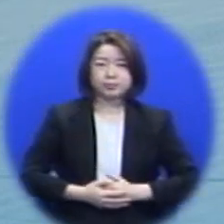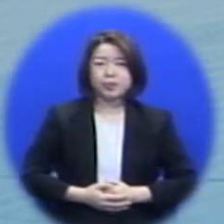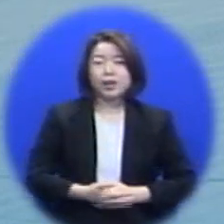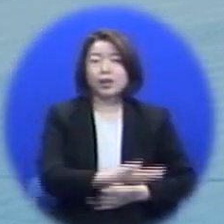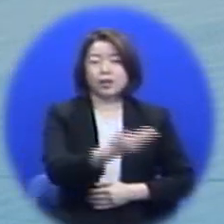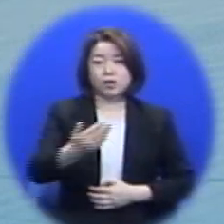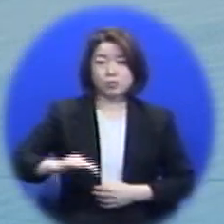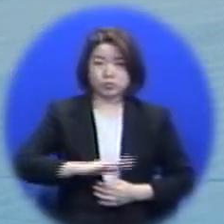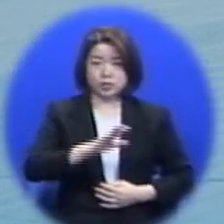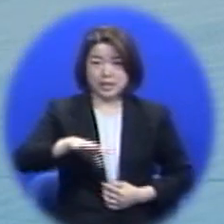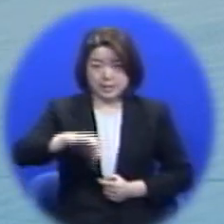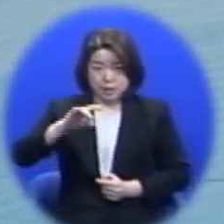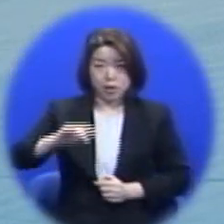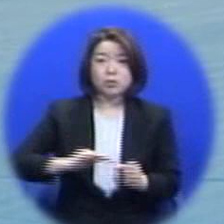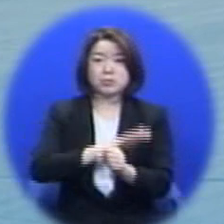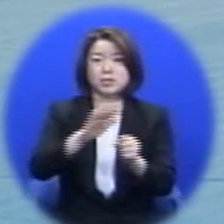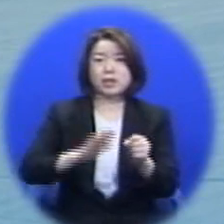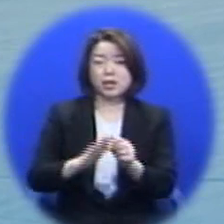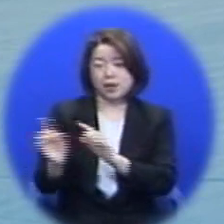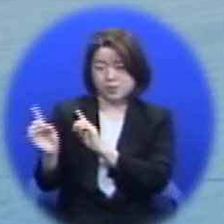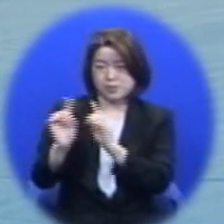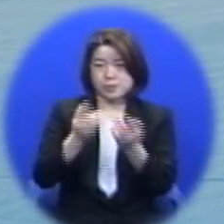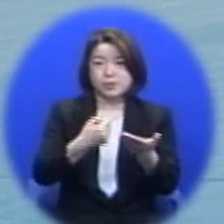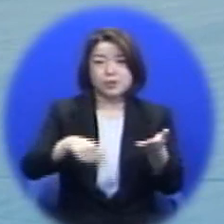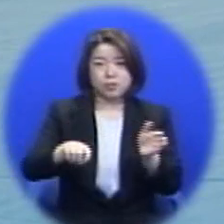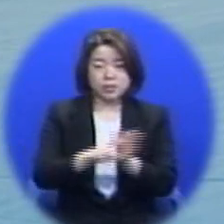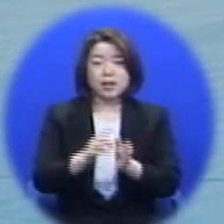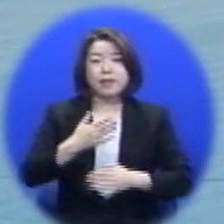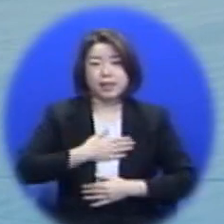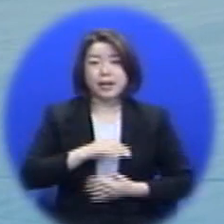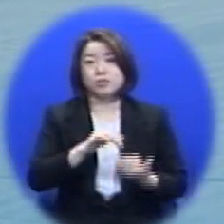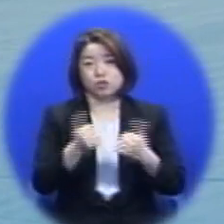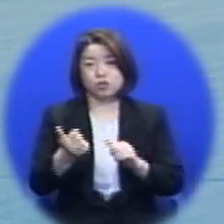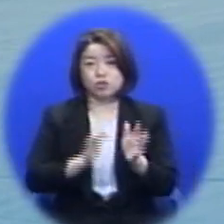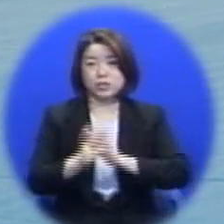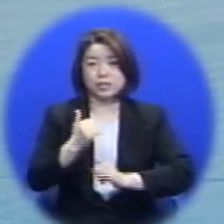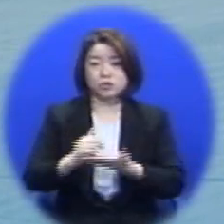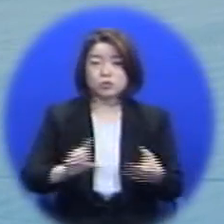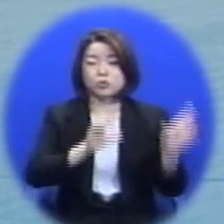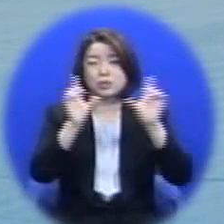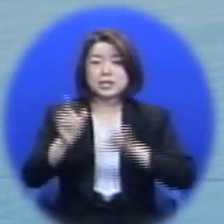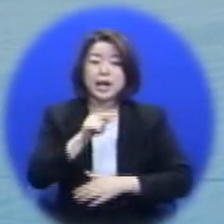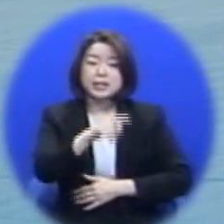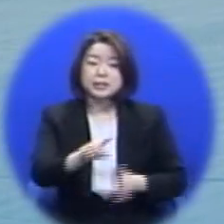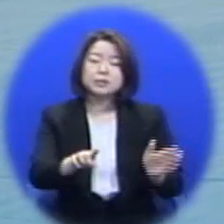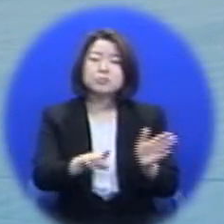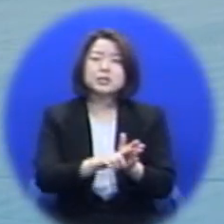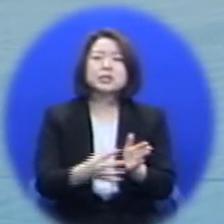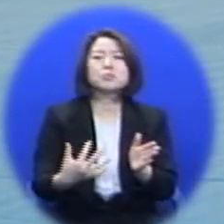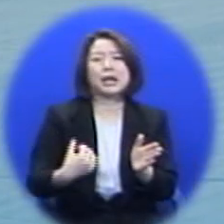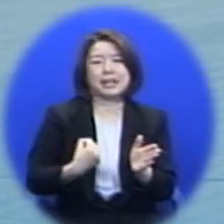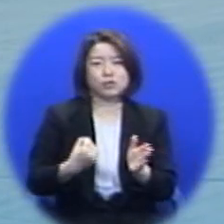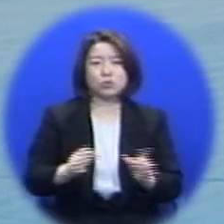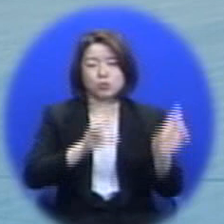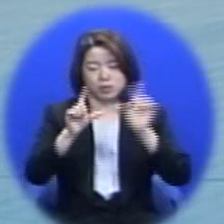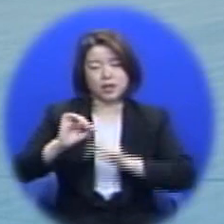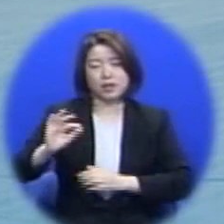여러분, 우리가 처음 사랑을 회복하려면 나는 죽고 예수로 사는 그 믿음으로 살아야 합니다.